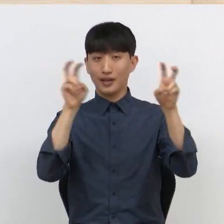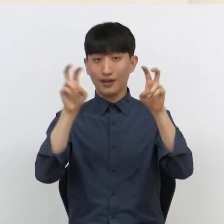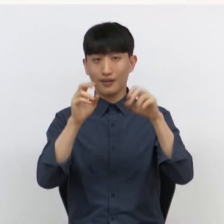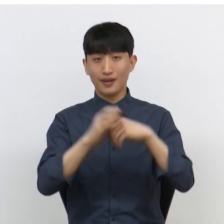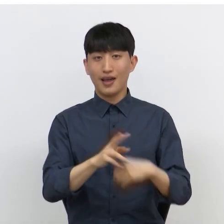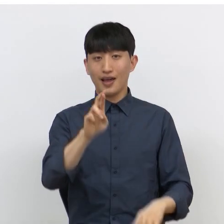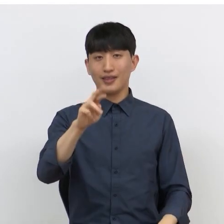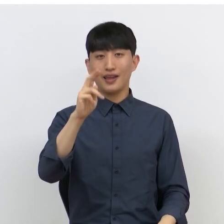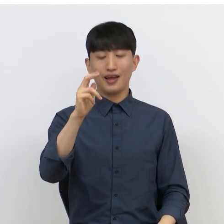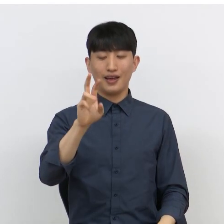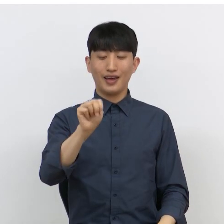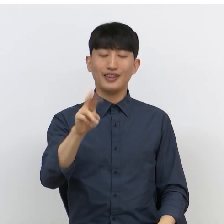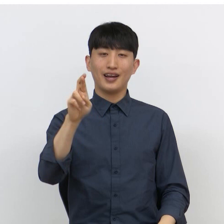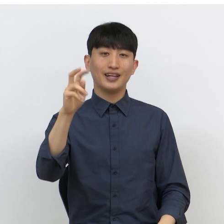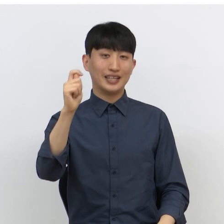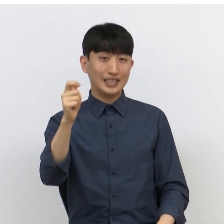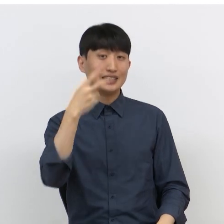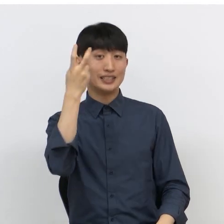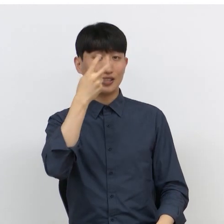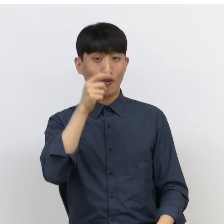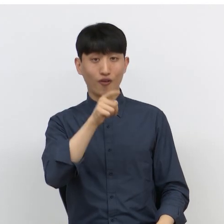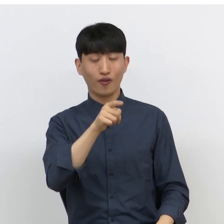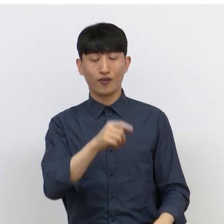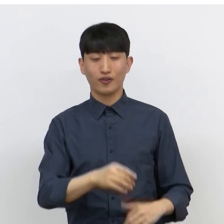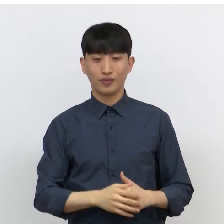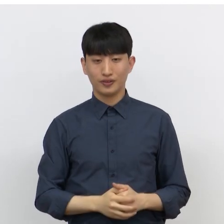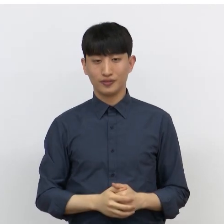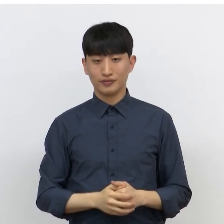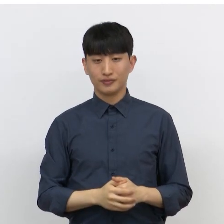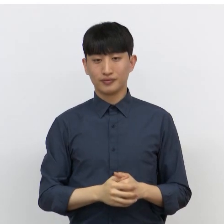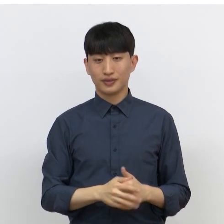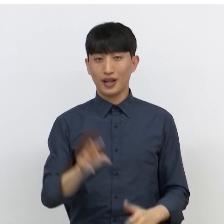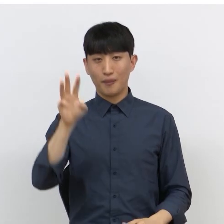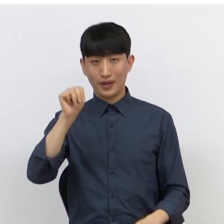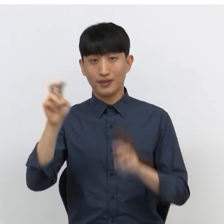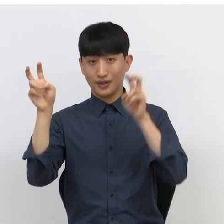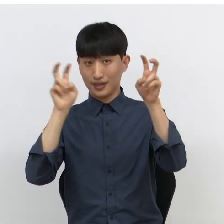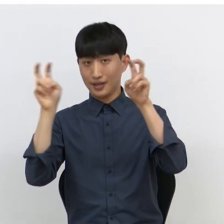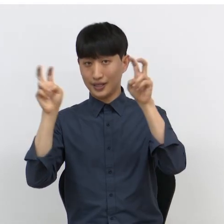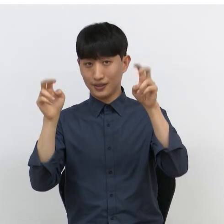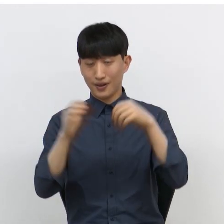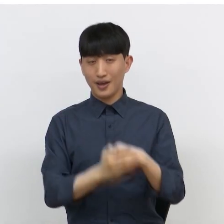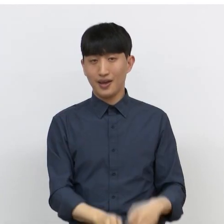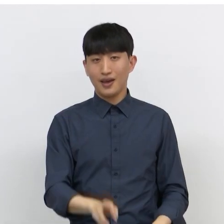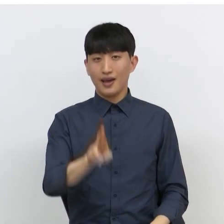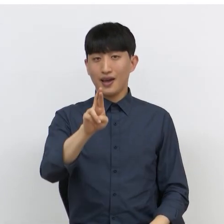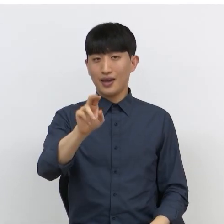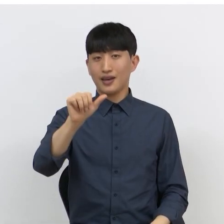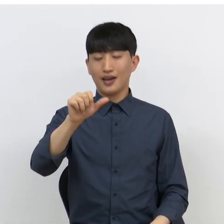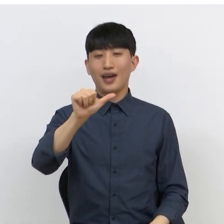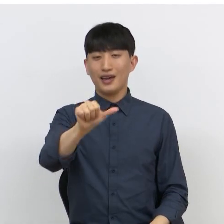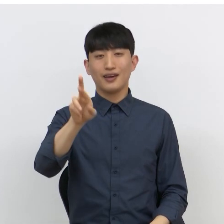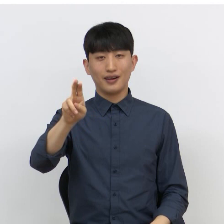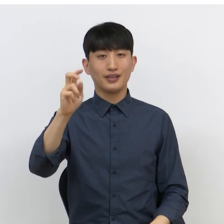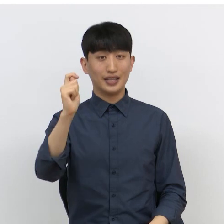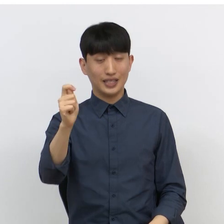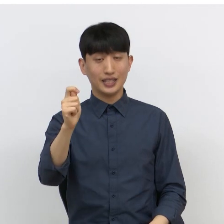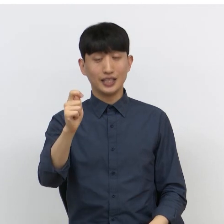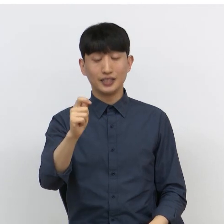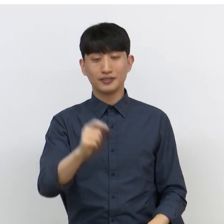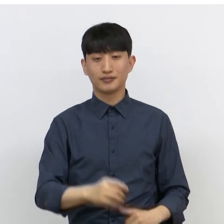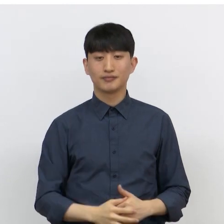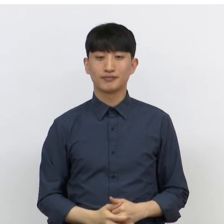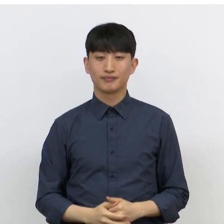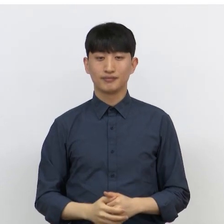NRT를 측정하는 것을 보여주는 거고요. 그 다음에 이것은 메델이라고 하는 회사에서 ART를 보여주고 있는 거고요.